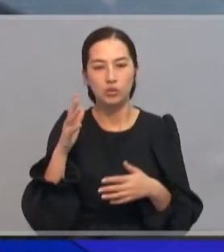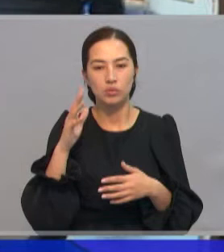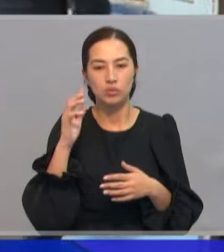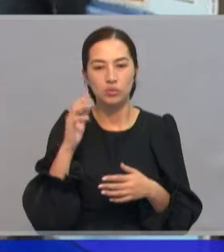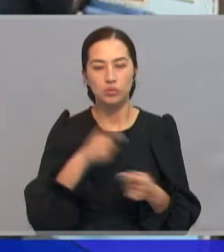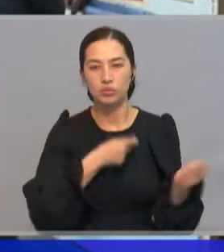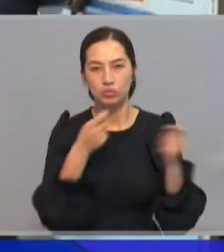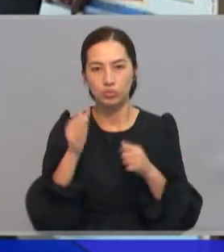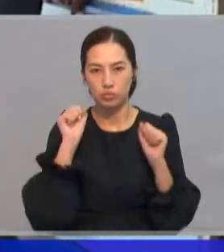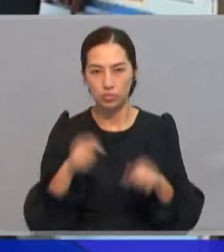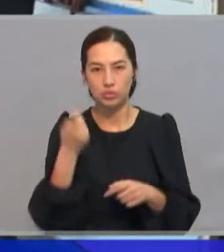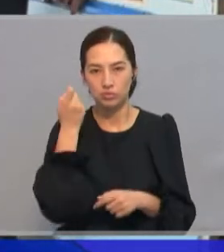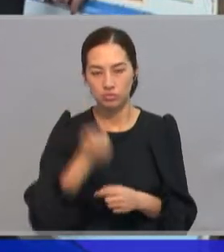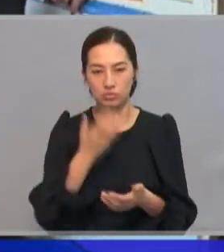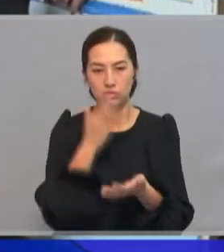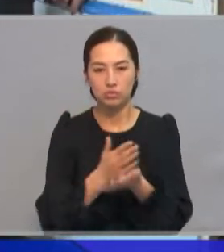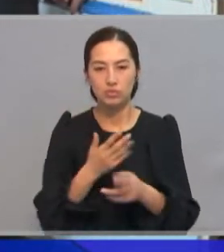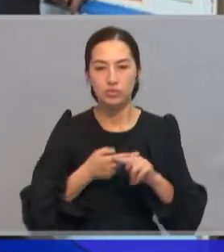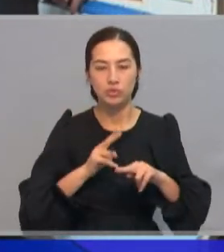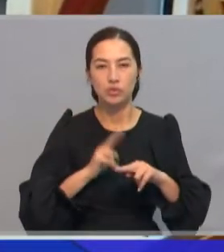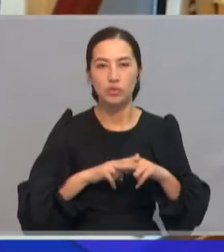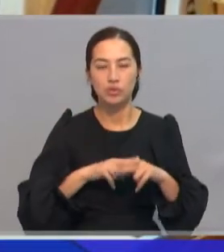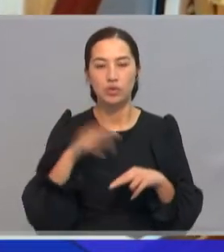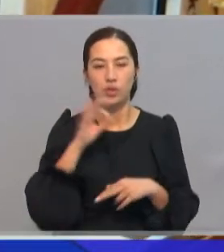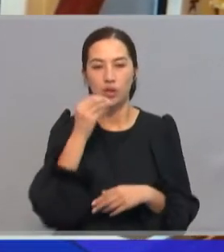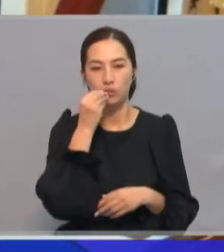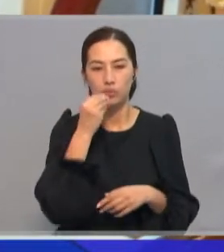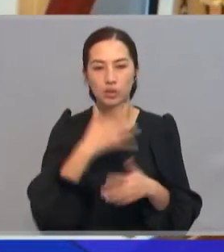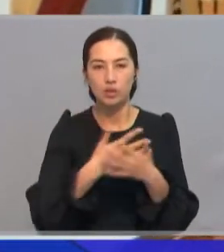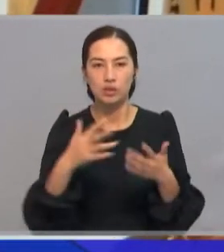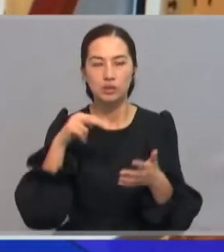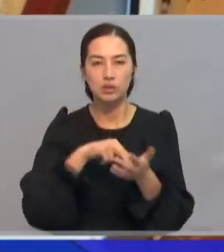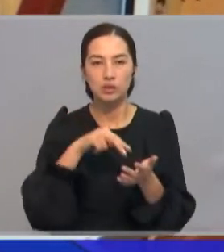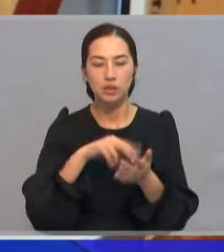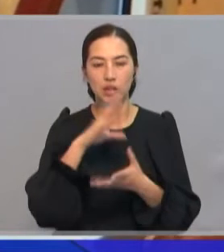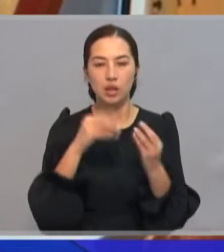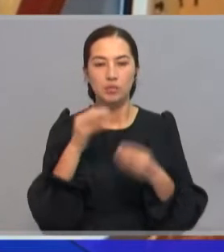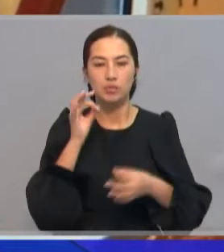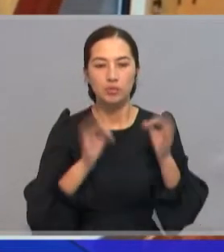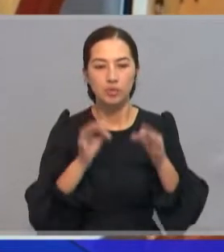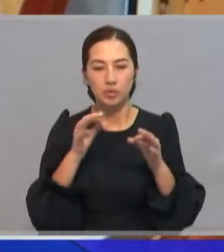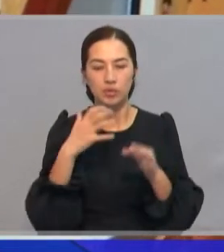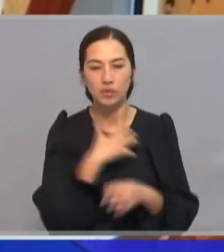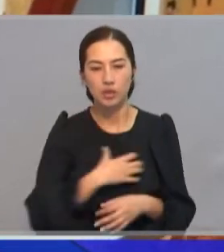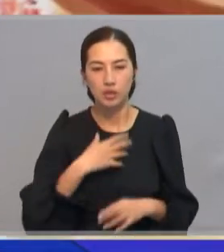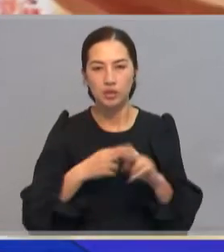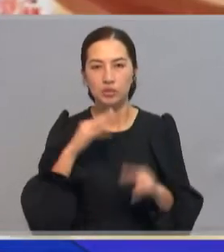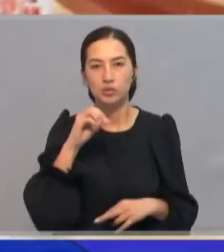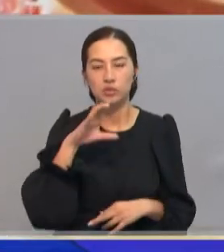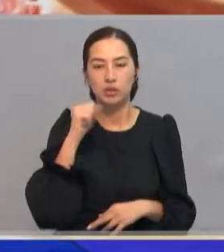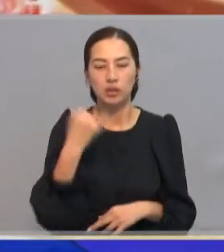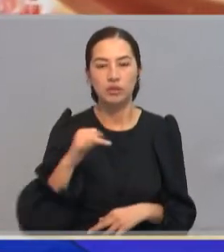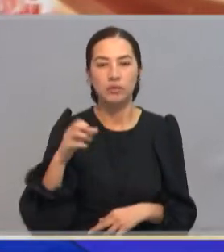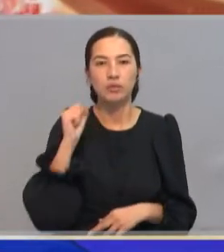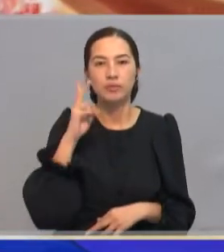бағаны әкелуге болады. Төтінші жағдай кезінде әлеуметтік маңызы бар азық-түлік тауарларының бағаларын тұрақтандыру маңызды. Осыған орай Жетісай ауданы әкімдігі